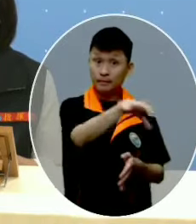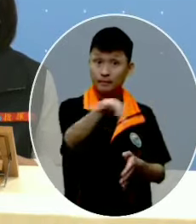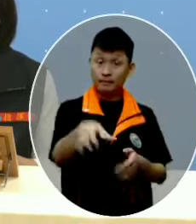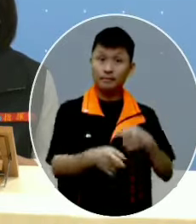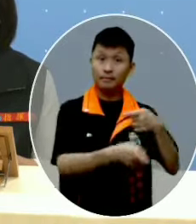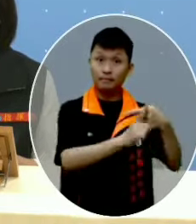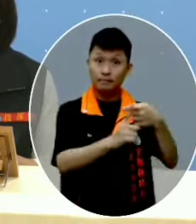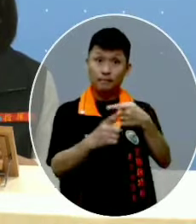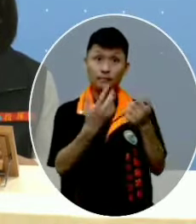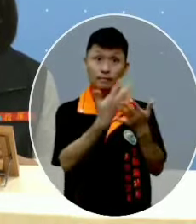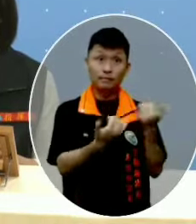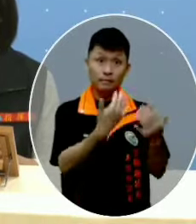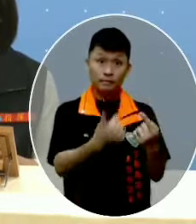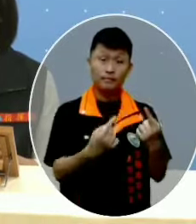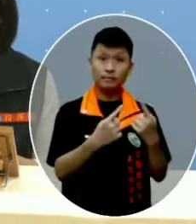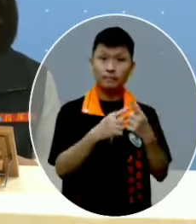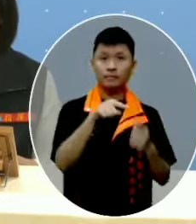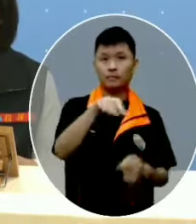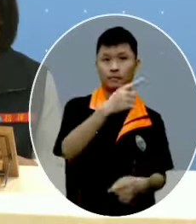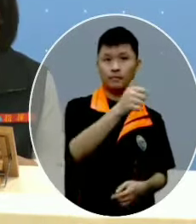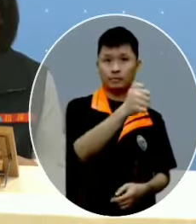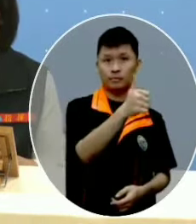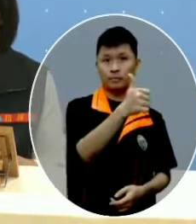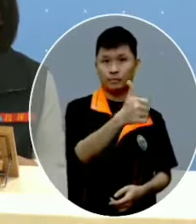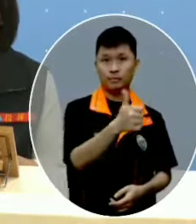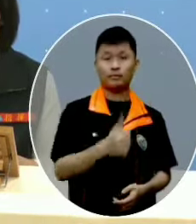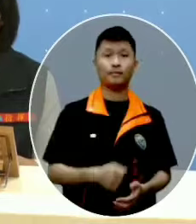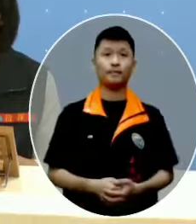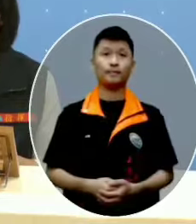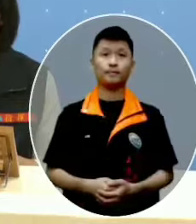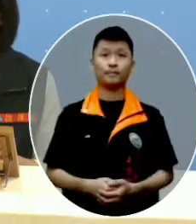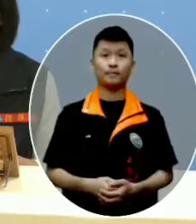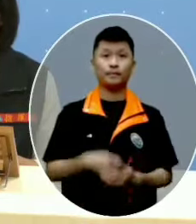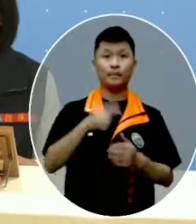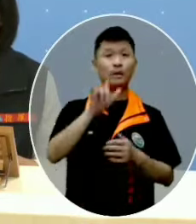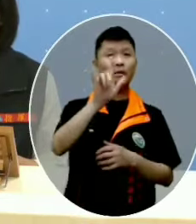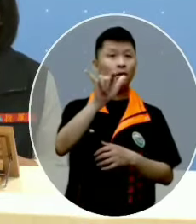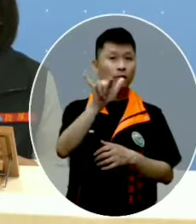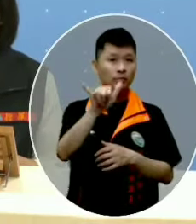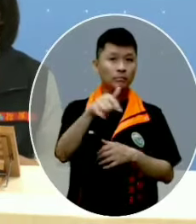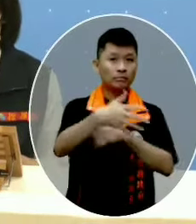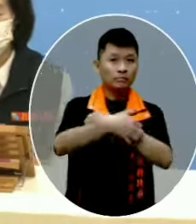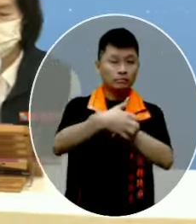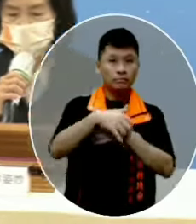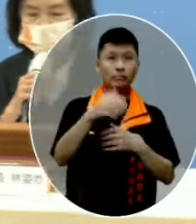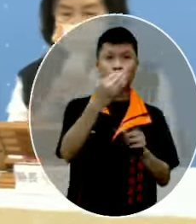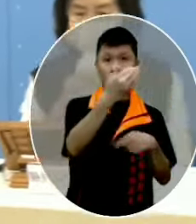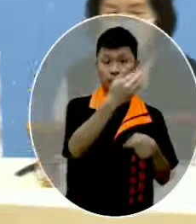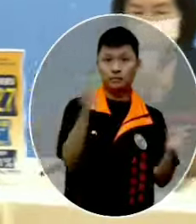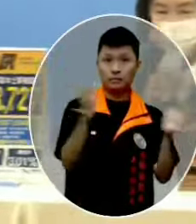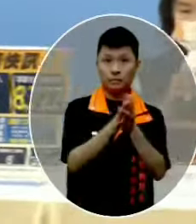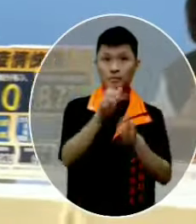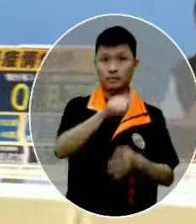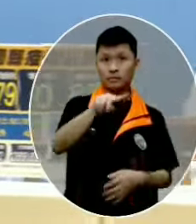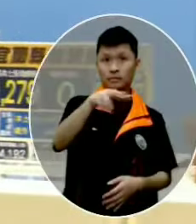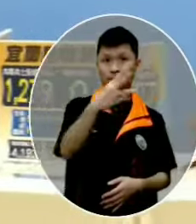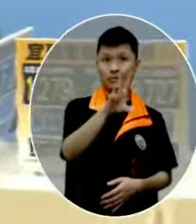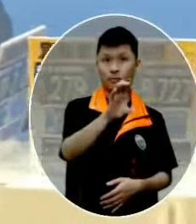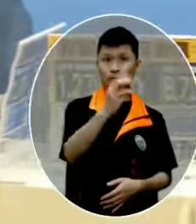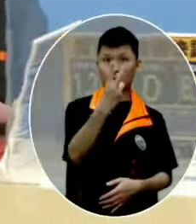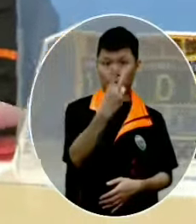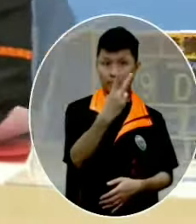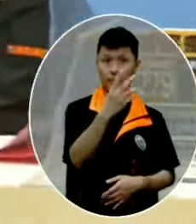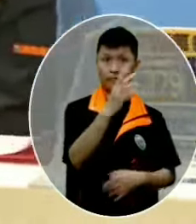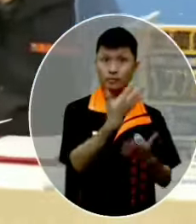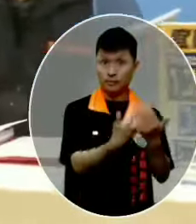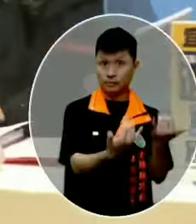确诊学生数总共155人，教职员工9人，累计1,392位学